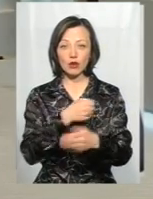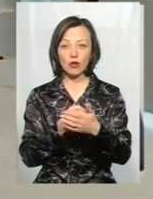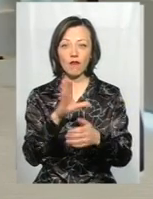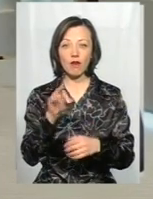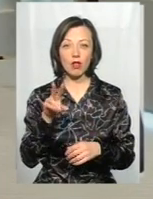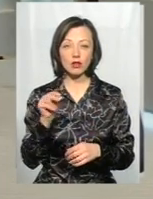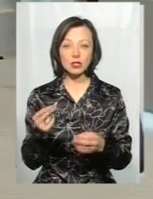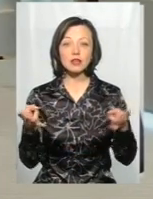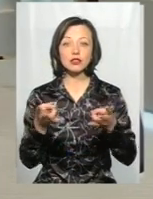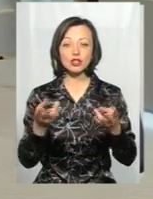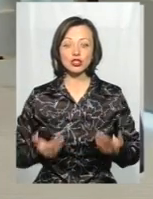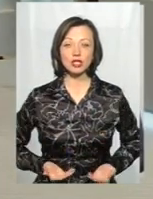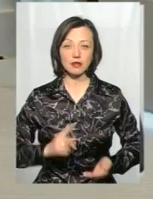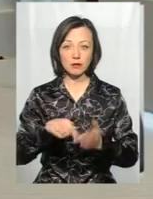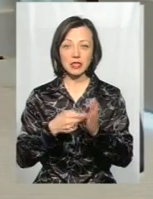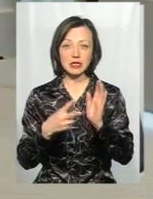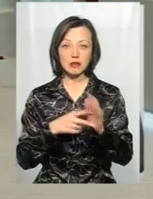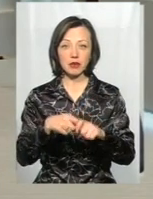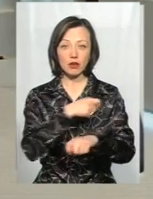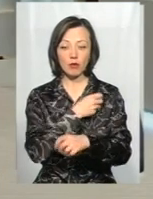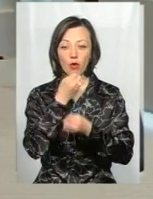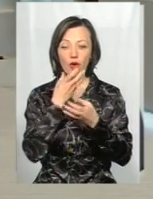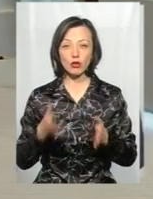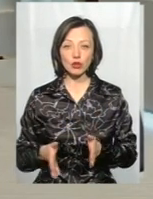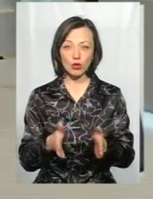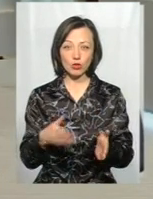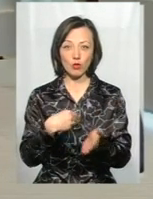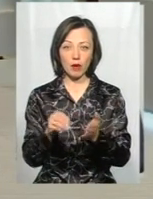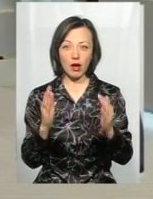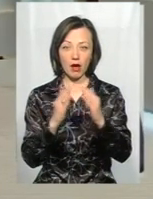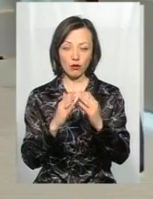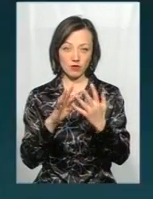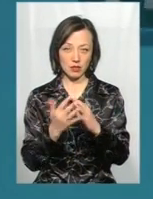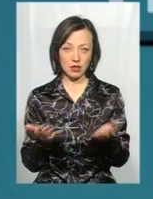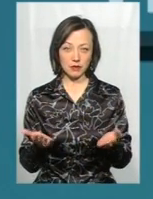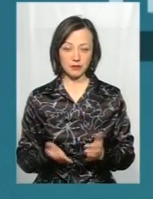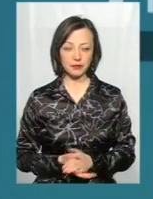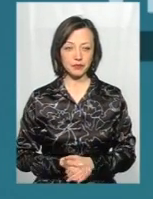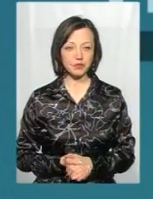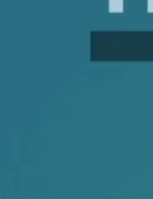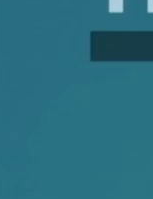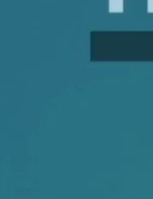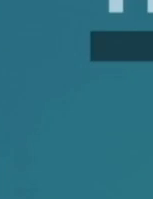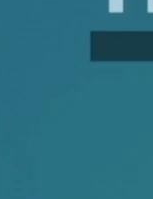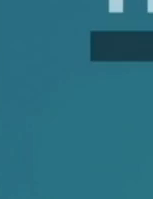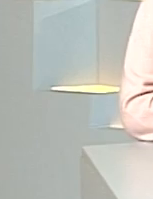Волочиська. Для чого жити в місті, якщо 7 кілометрів по хорошій дорозі я купляю хату в селі?